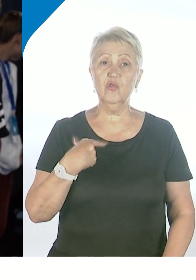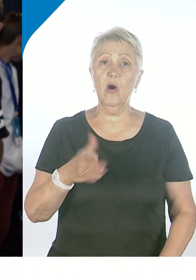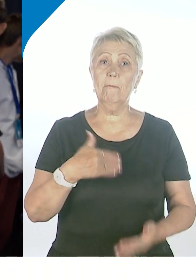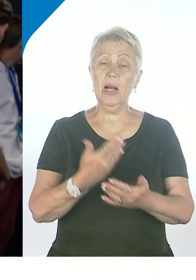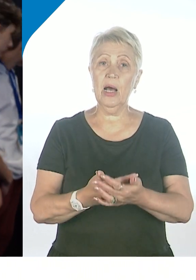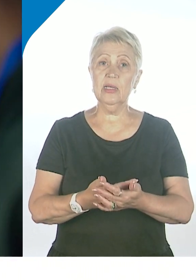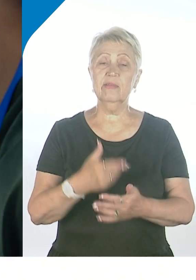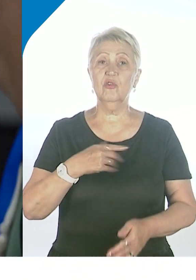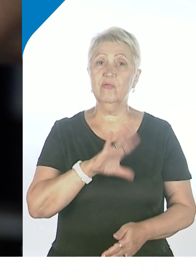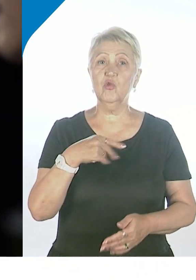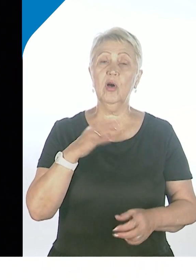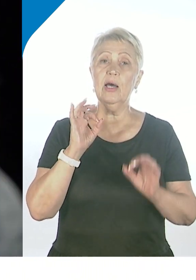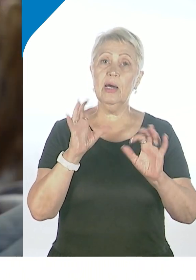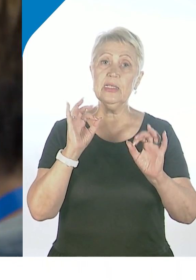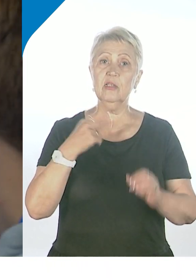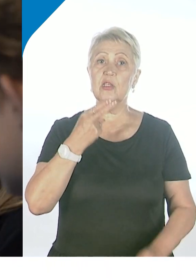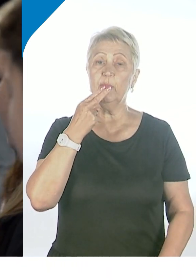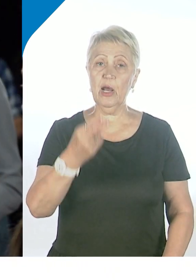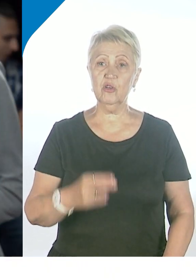рассказывают, спрашивают.